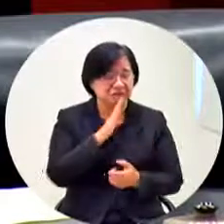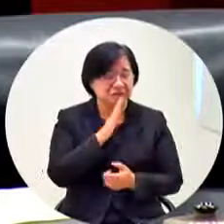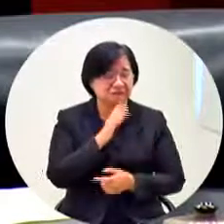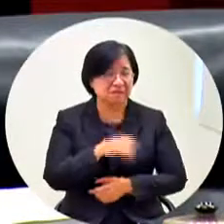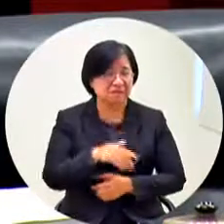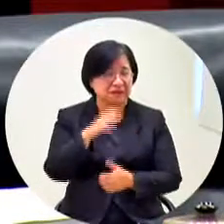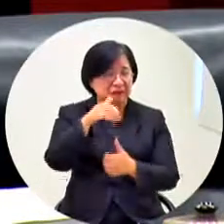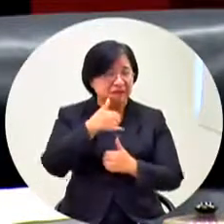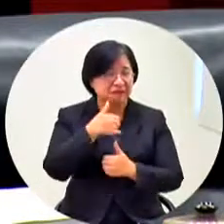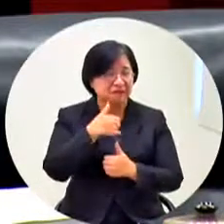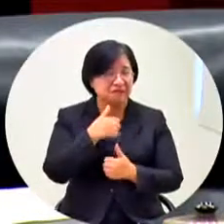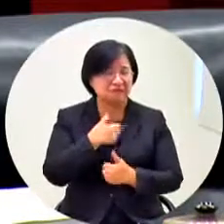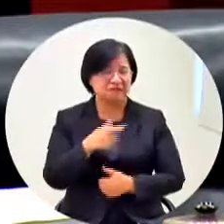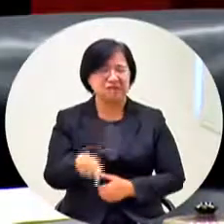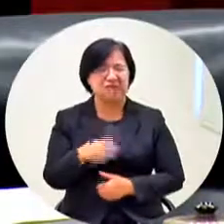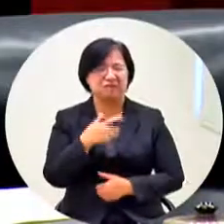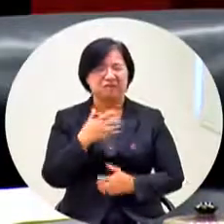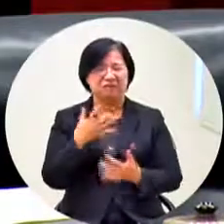好笑哎，